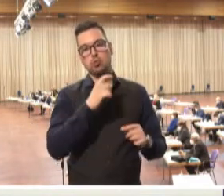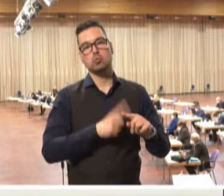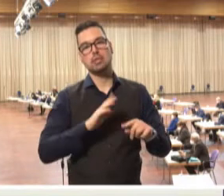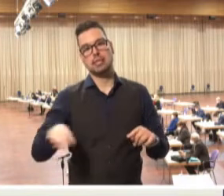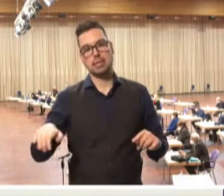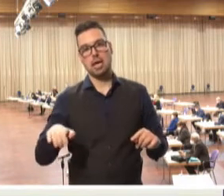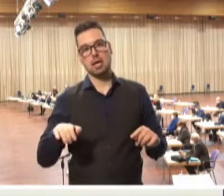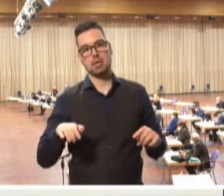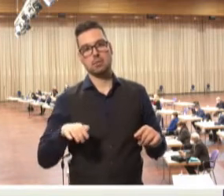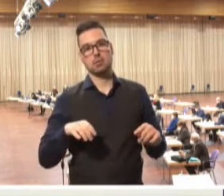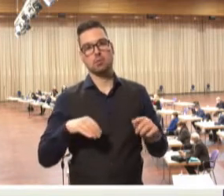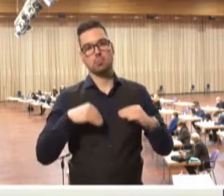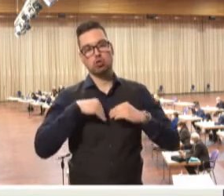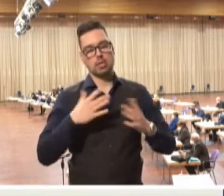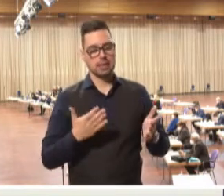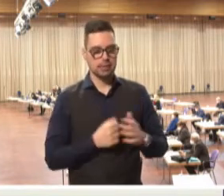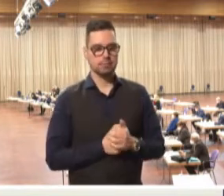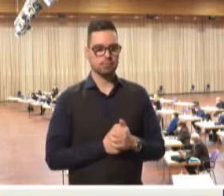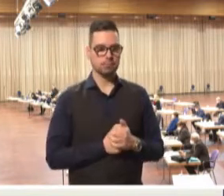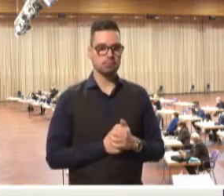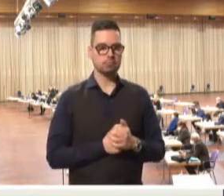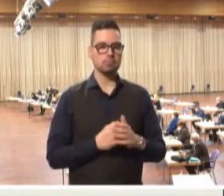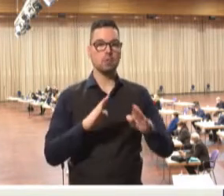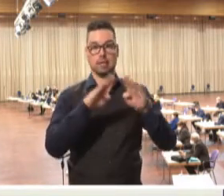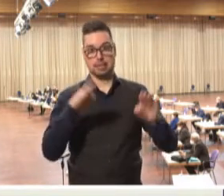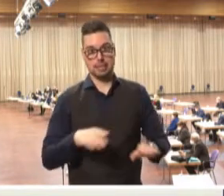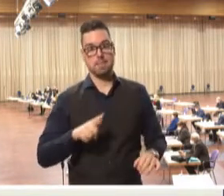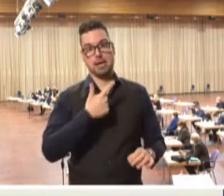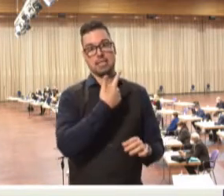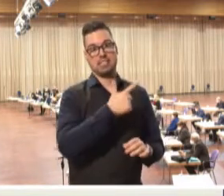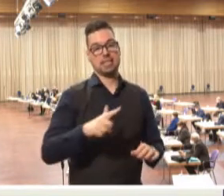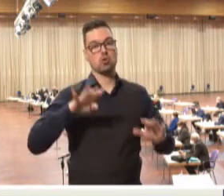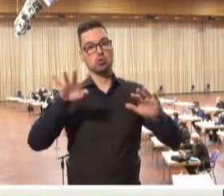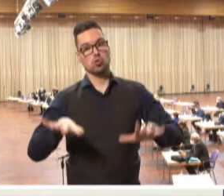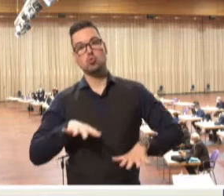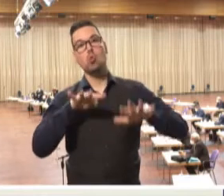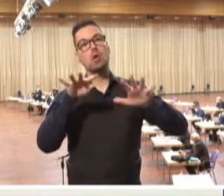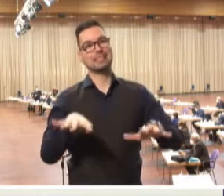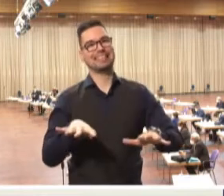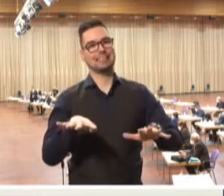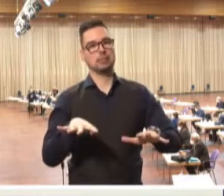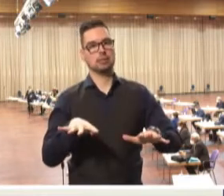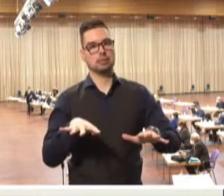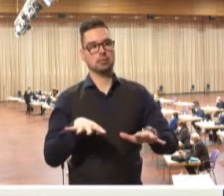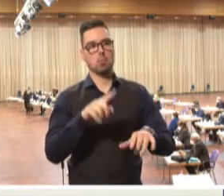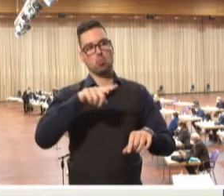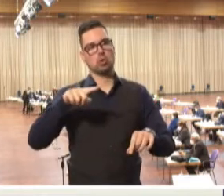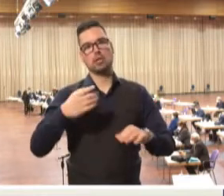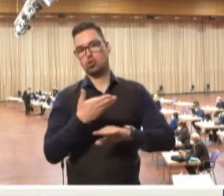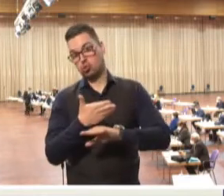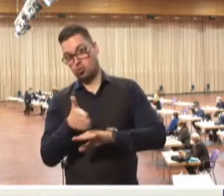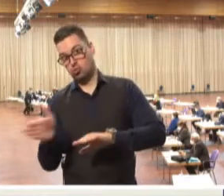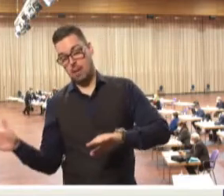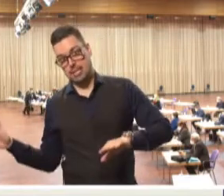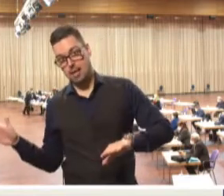geändert wurde. Im Dezember 2019, das heißt lediglich wenige Monate nach der Einsetzung